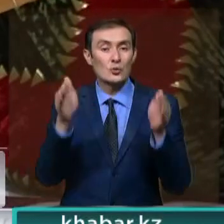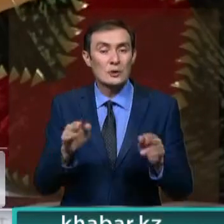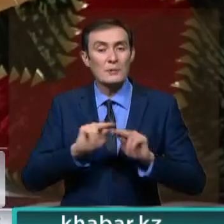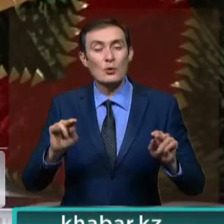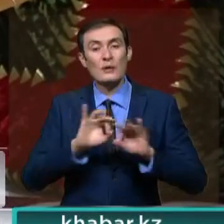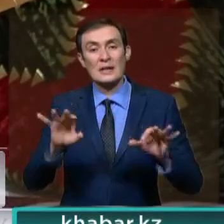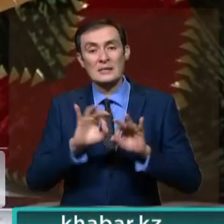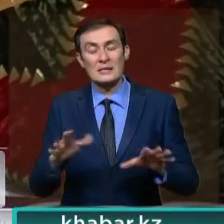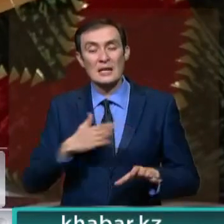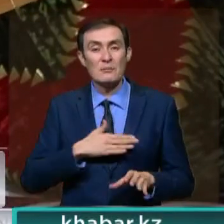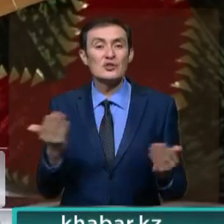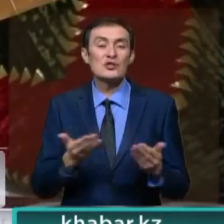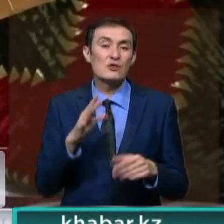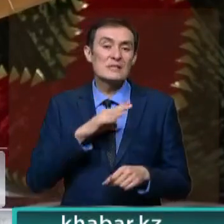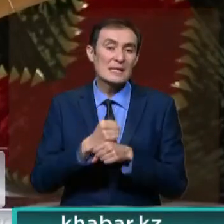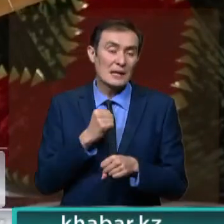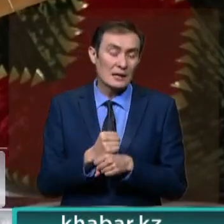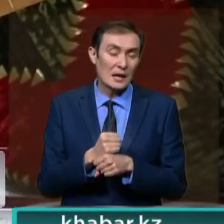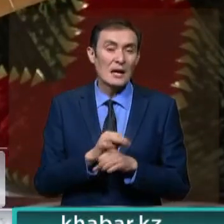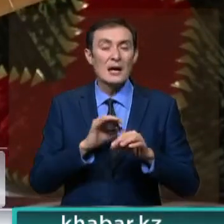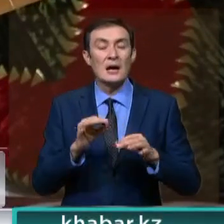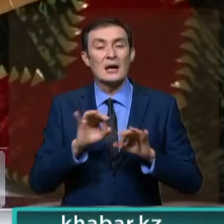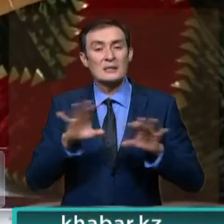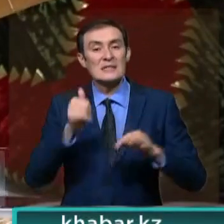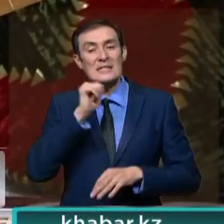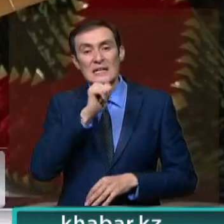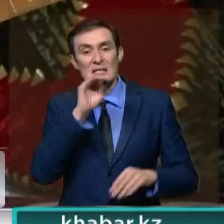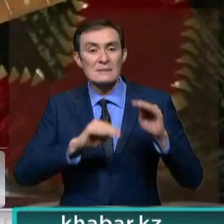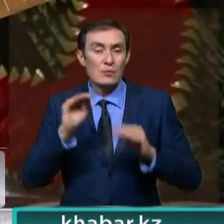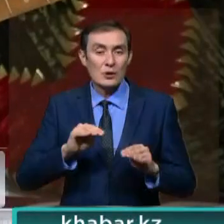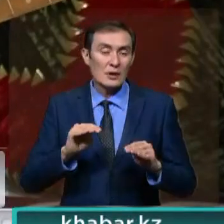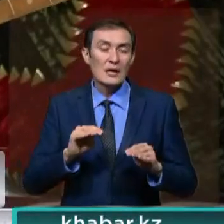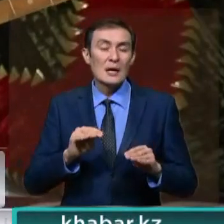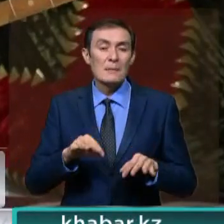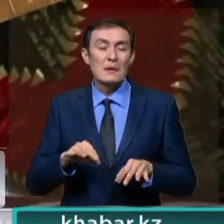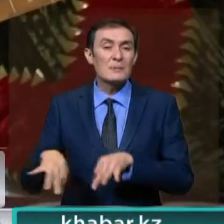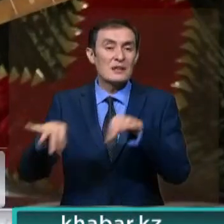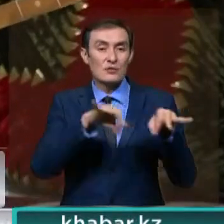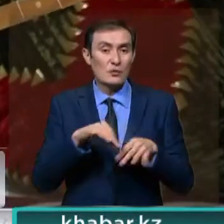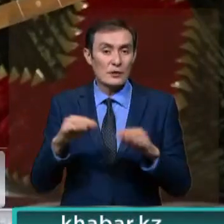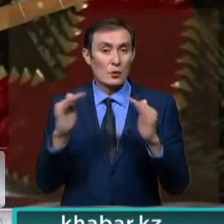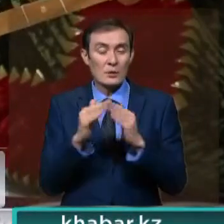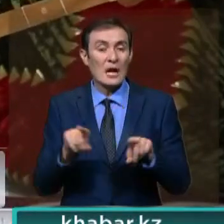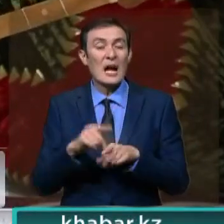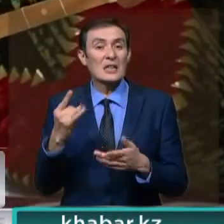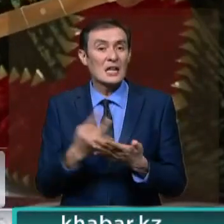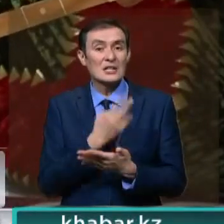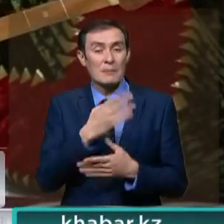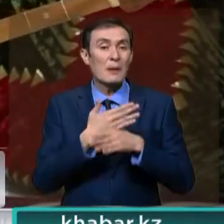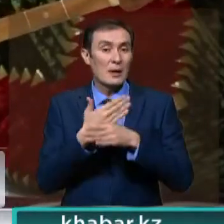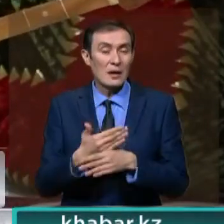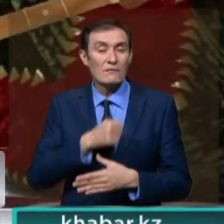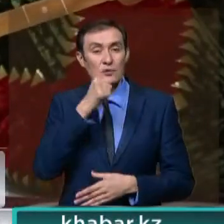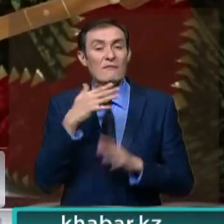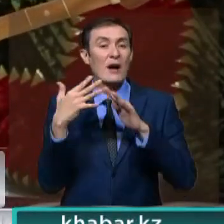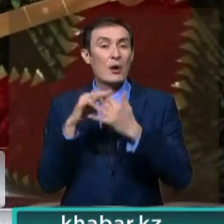Педагоги рассказывают нам, из чего она состоит, раскрывают секреты сборки и разборки передвижного дома. Я только однажды в жизни помогал